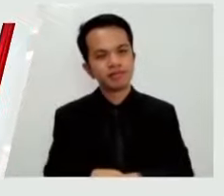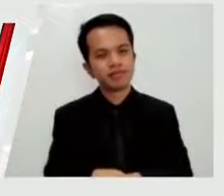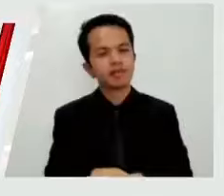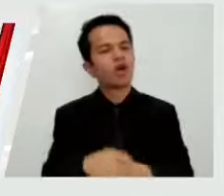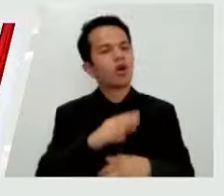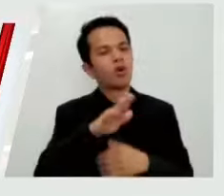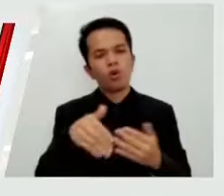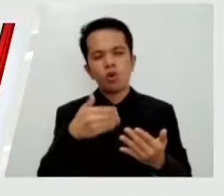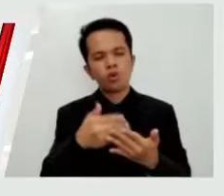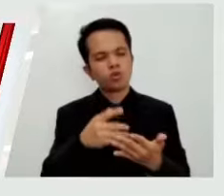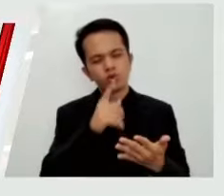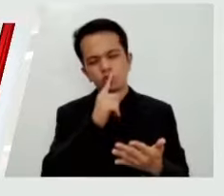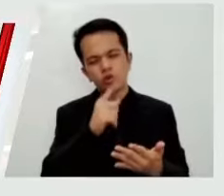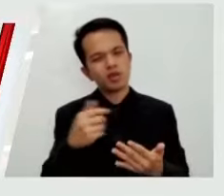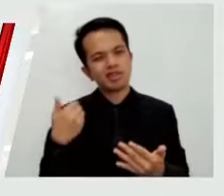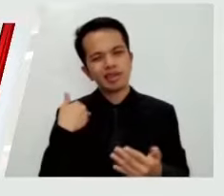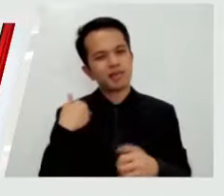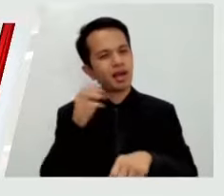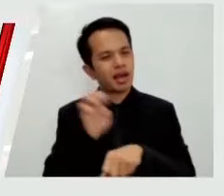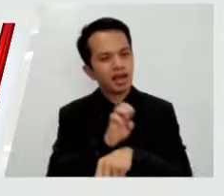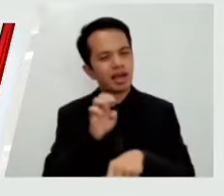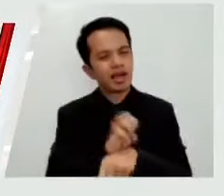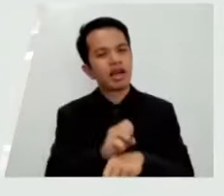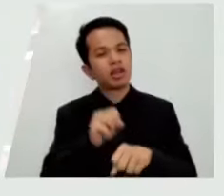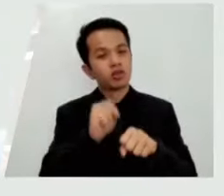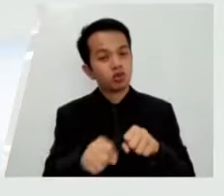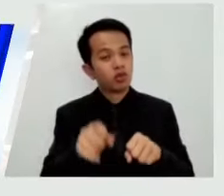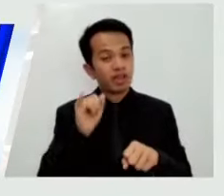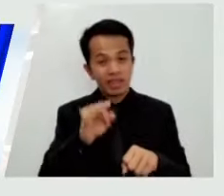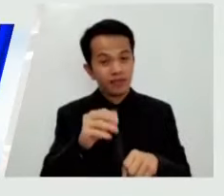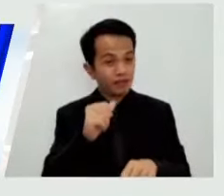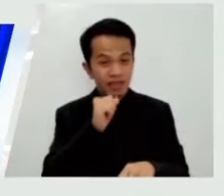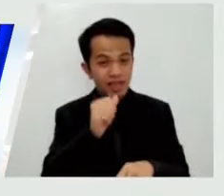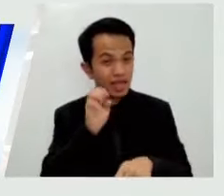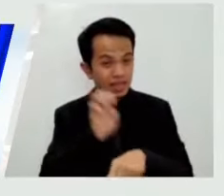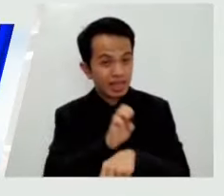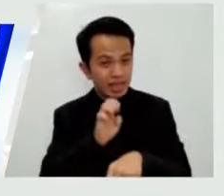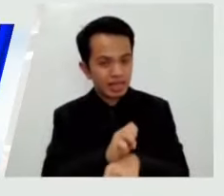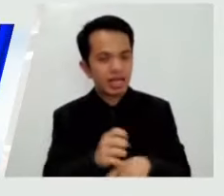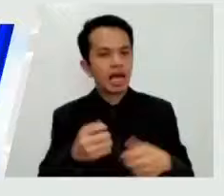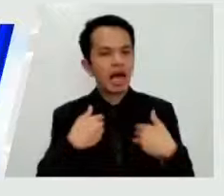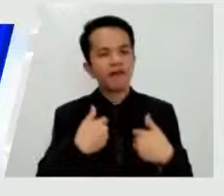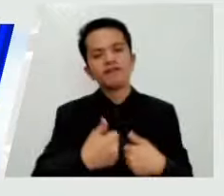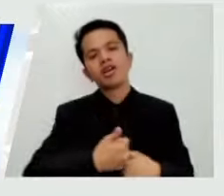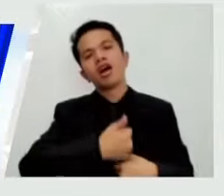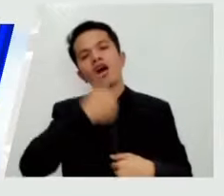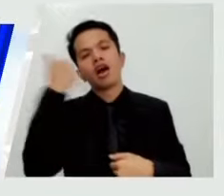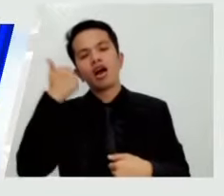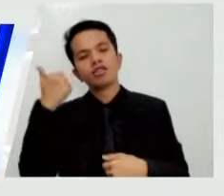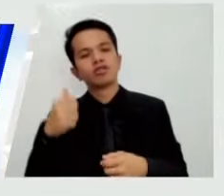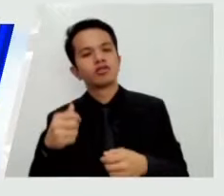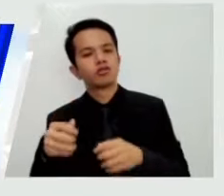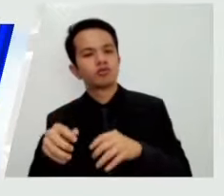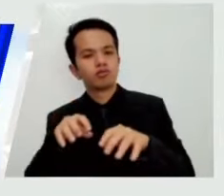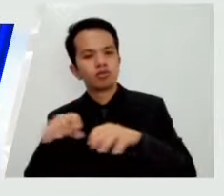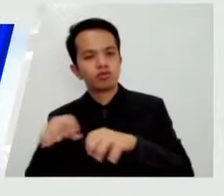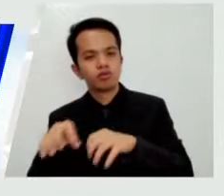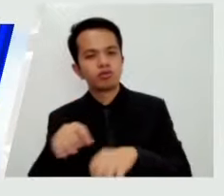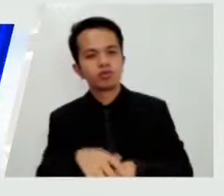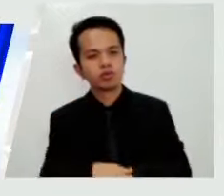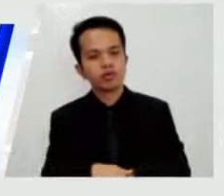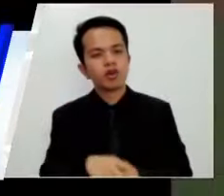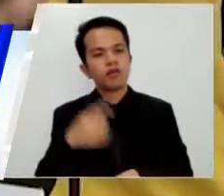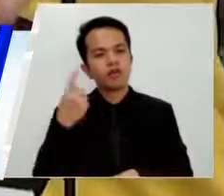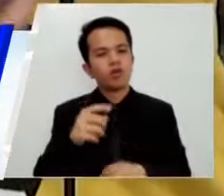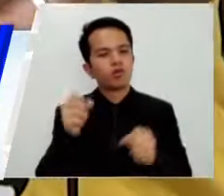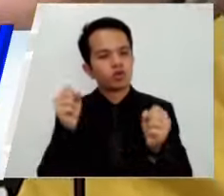be employed, no? So if he's not employed, he has an alternative sa pagiging isang maliit na